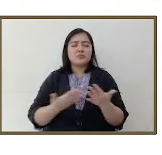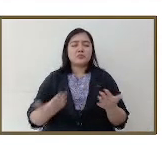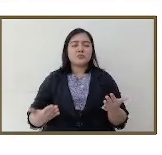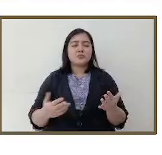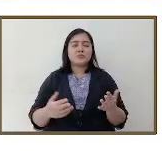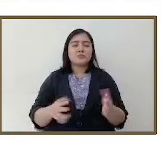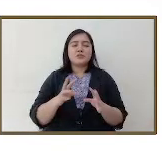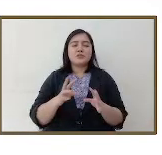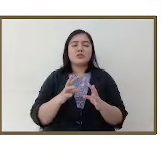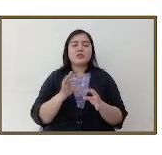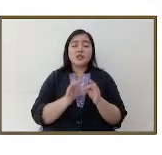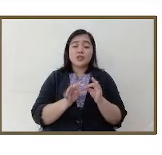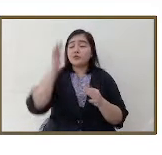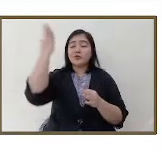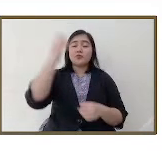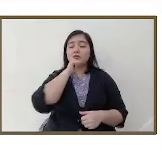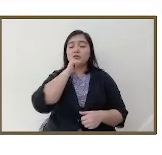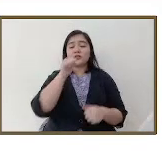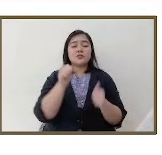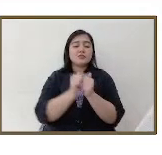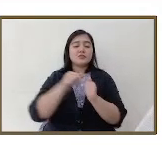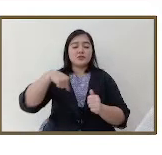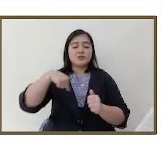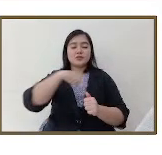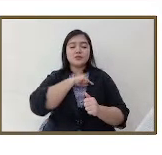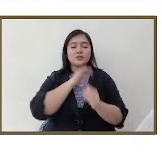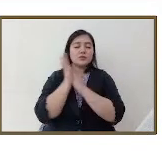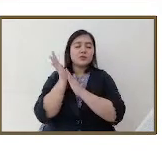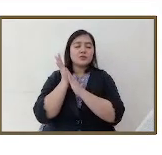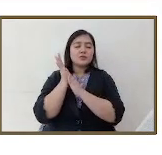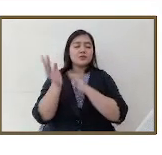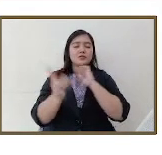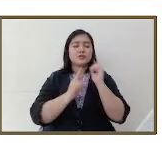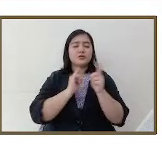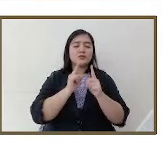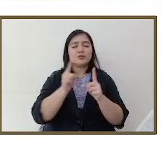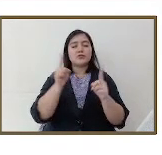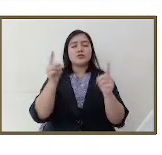us. Please speak through my vocal